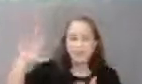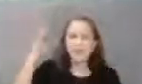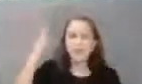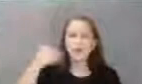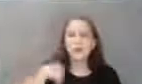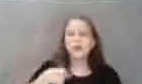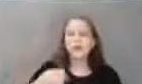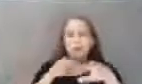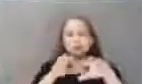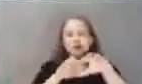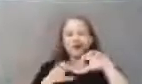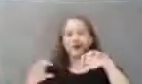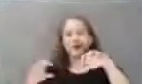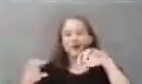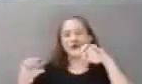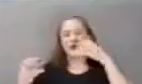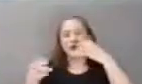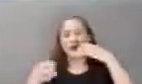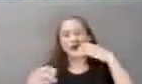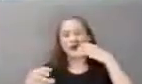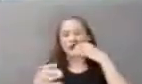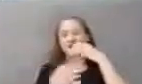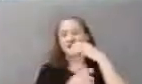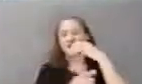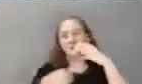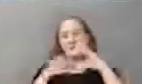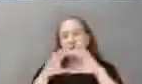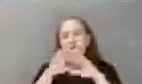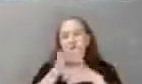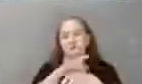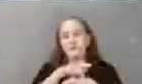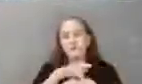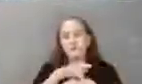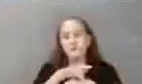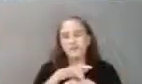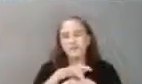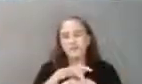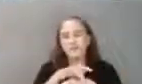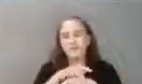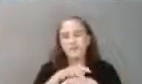rude, be kind. And you can never go wrong with kindness. This is your traffic chick, 50 para sa bayan.